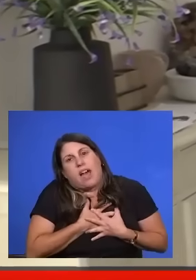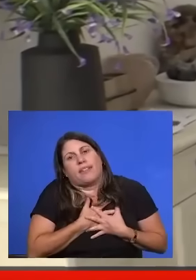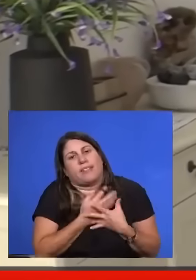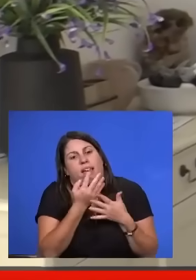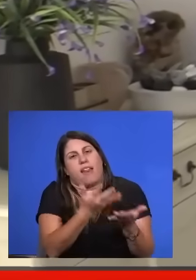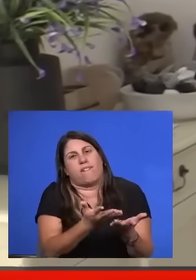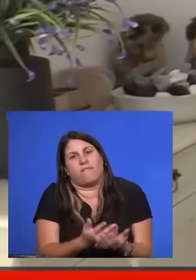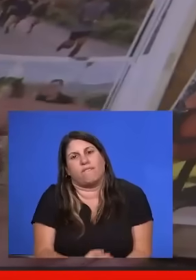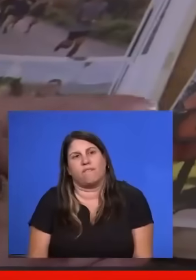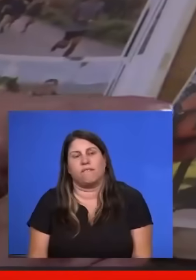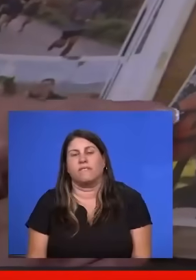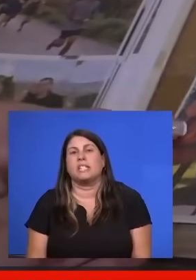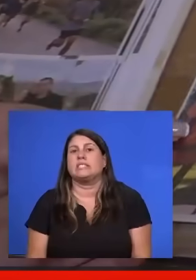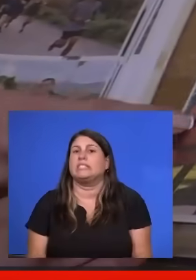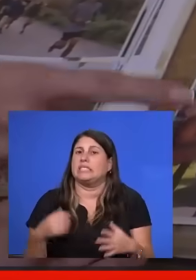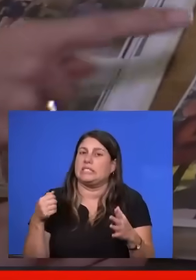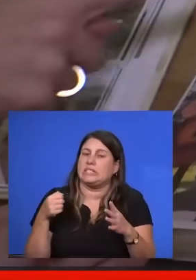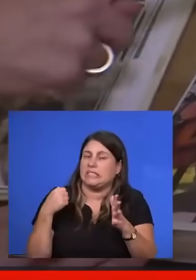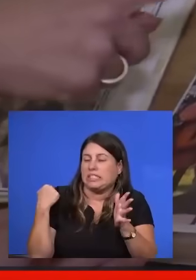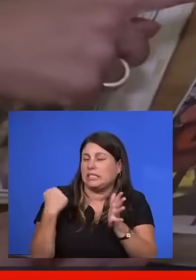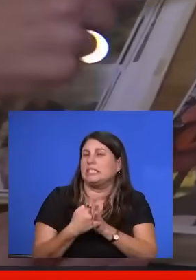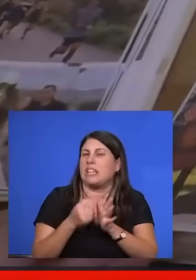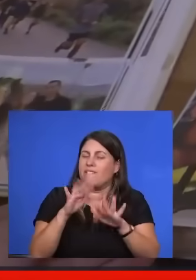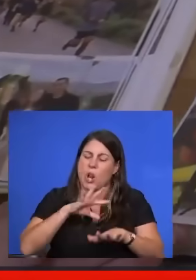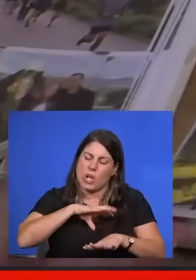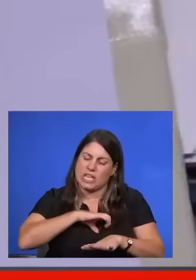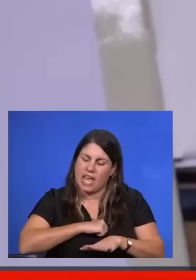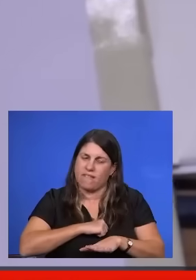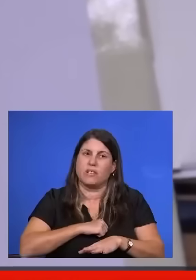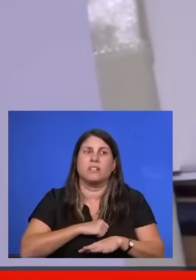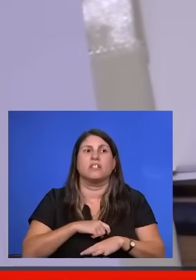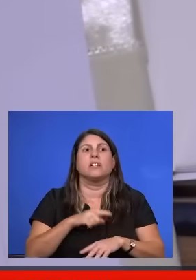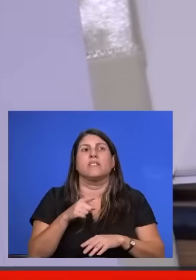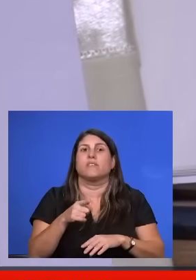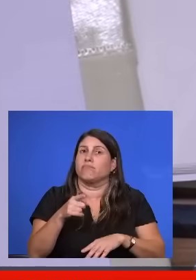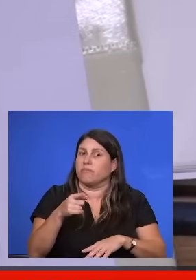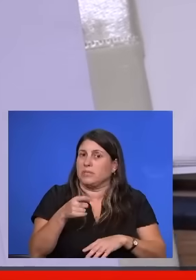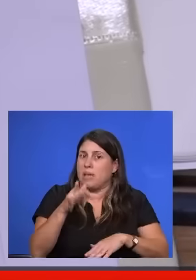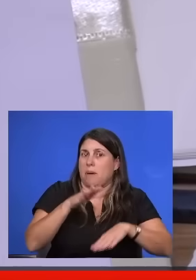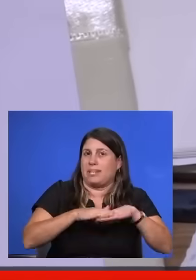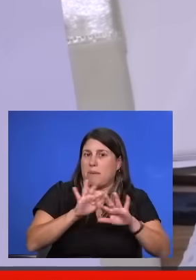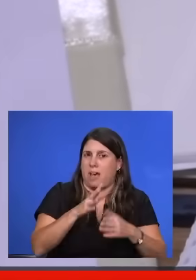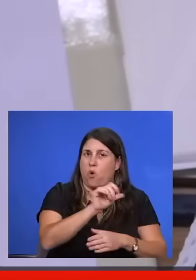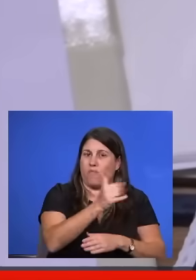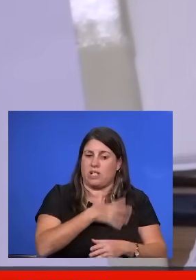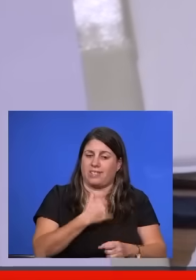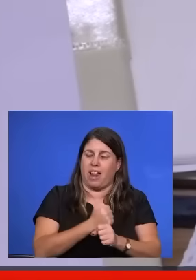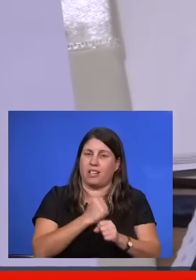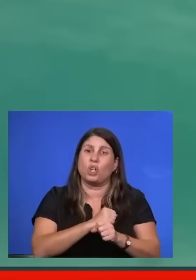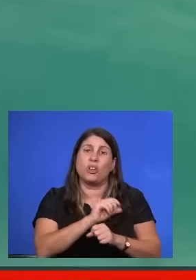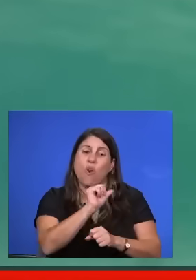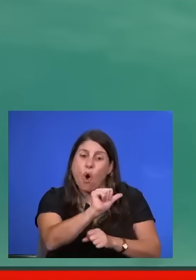בסופו של דבר, עם כל הכאב המאוד מאוד גדול, ממצה את מה שאופק רצה לעשות. אופק רצה ללחום